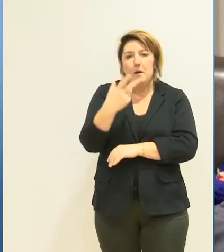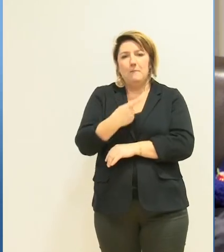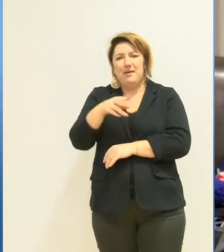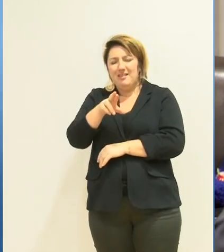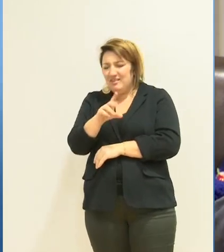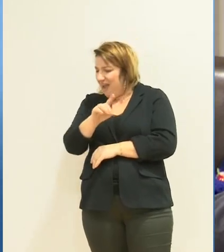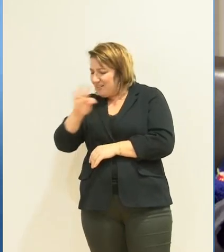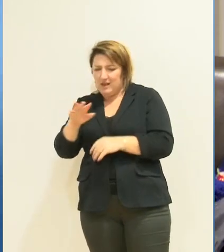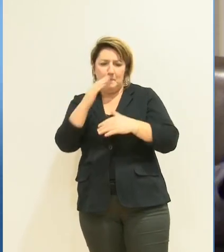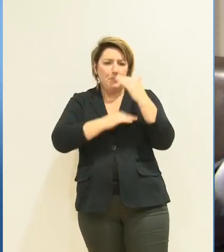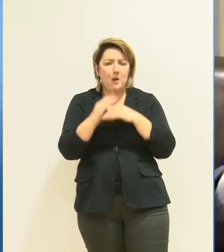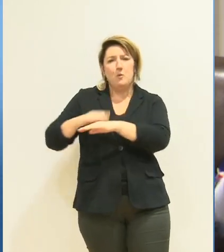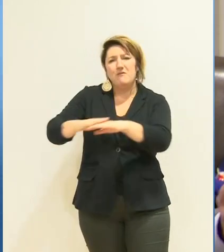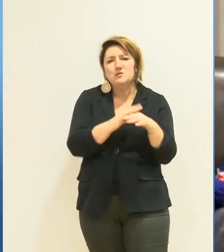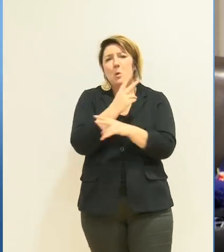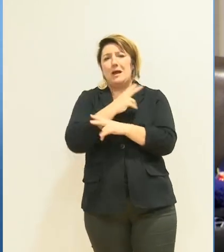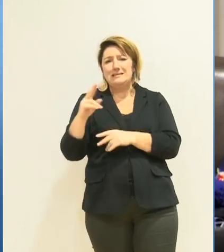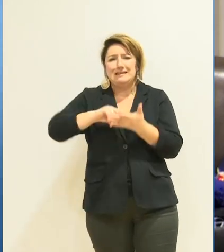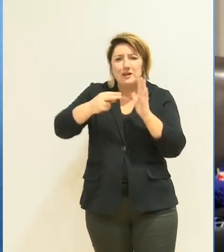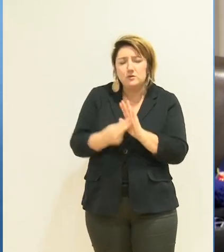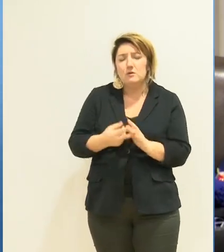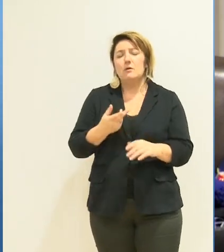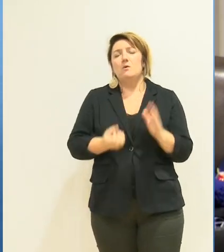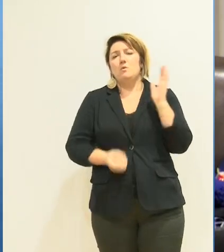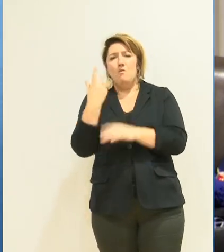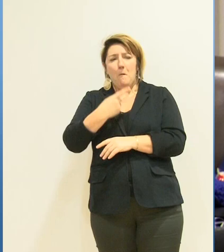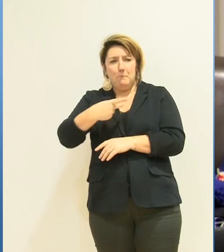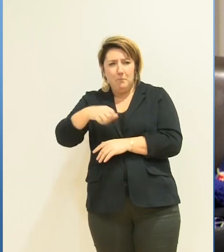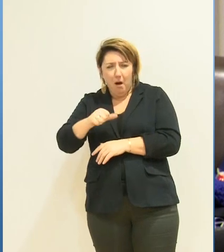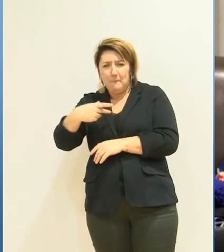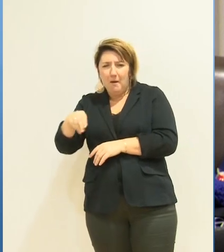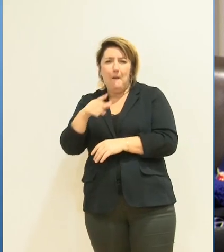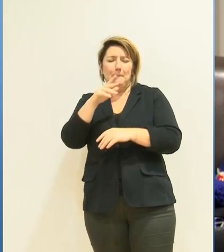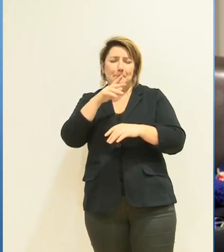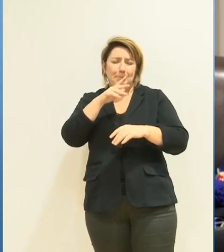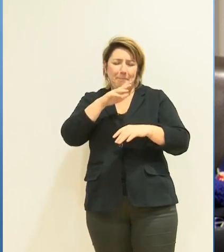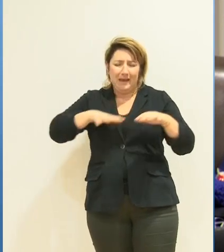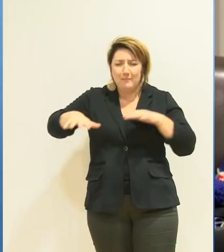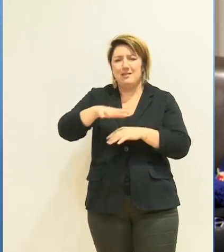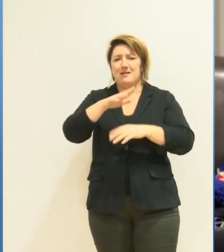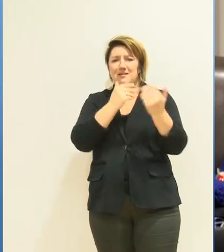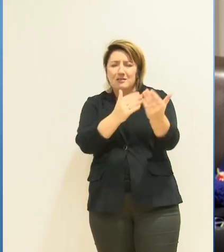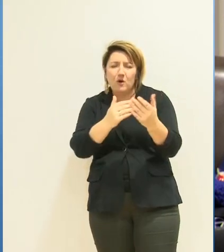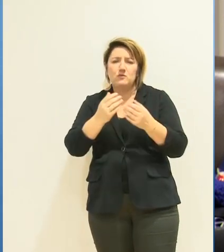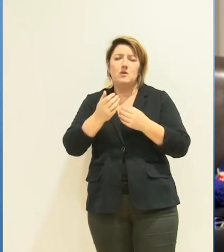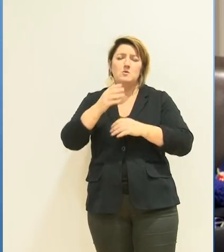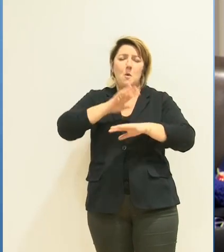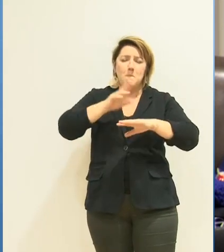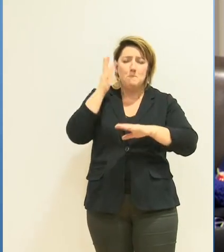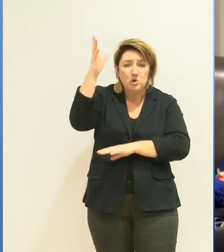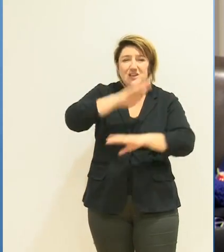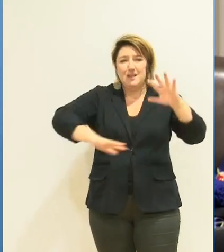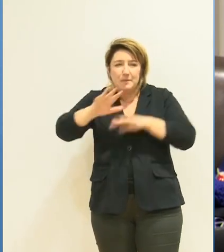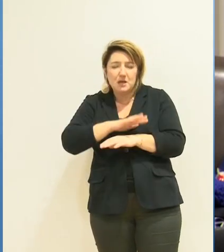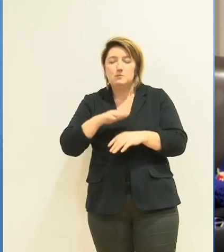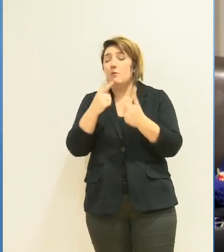technologiques le nouveau papa périmètre d'attentes des projets d'aménagement lezak les pms et puis par dessus tout le sera